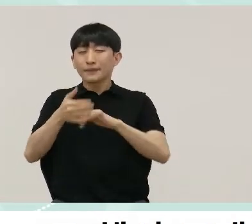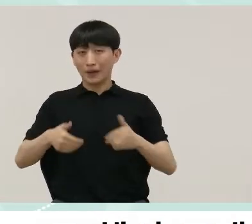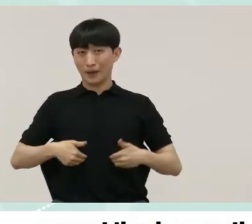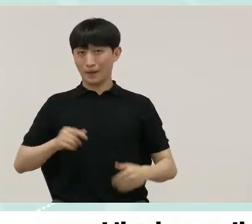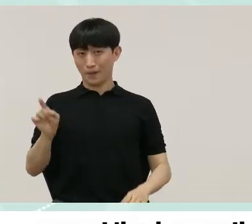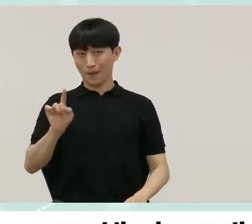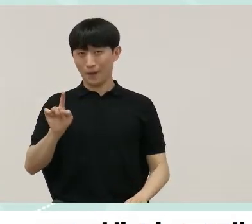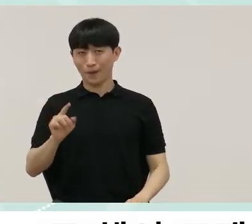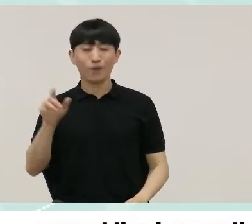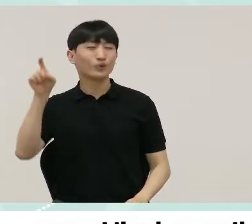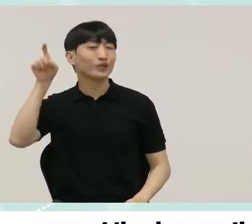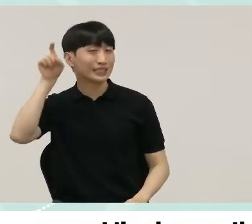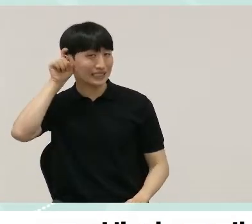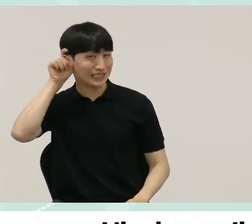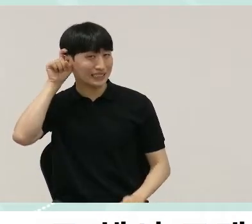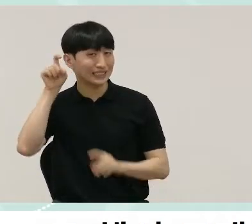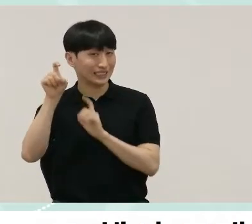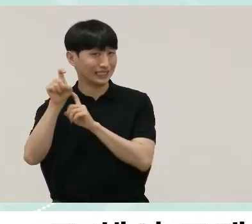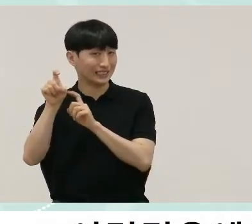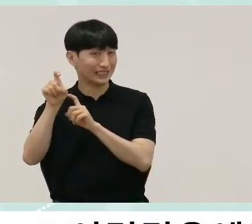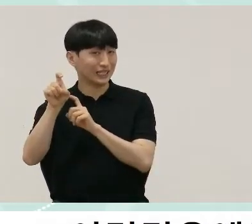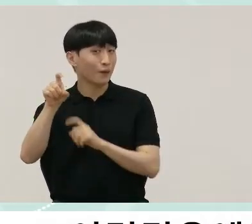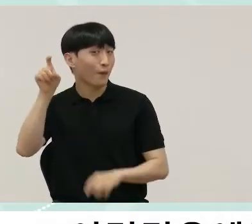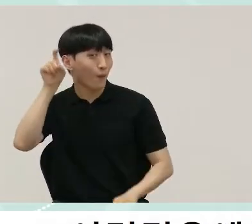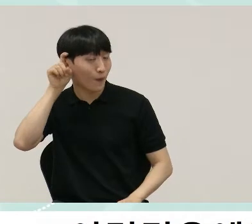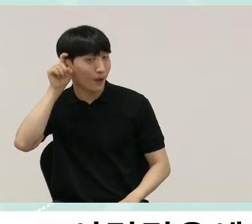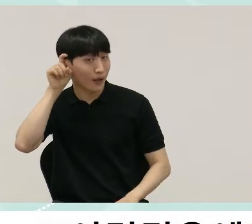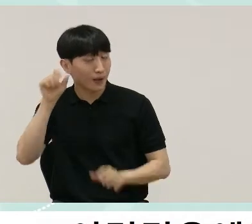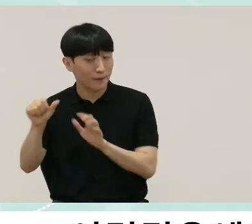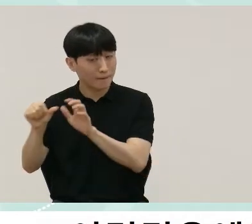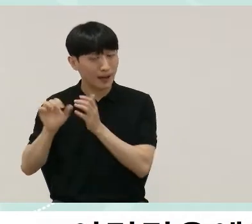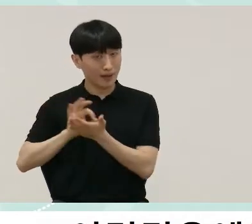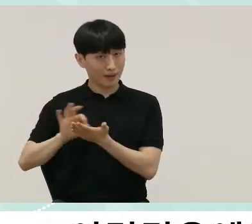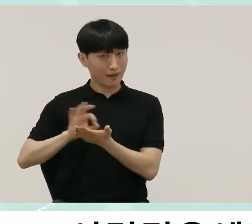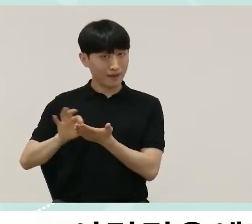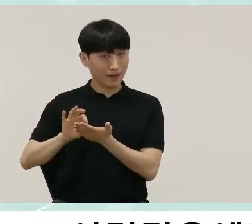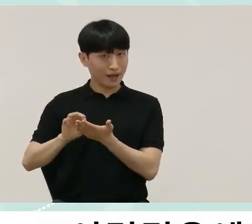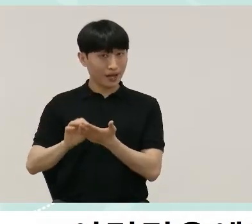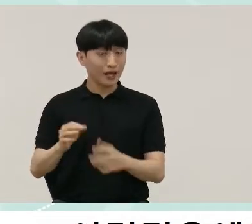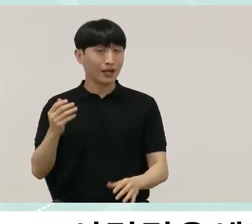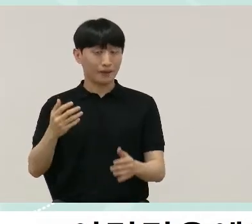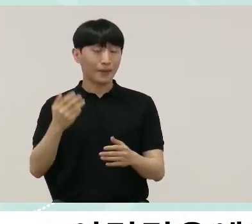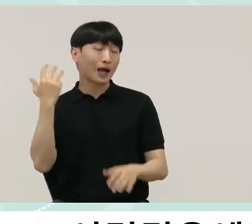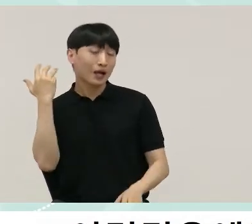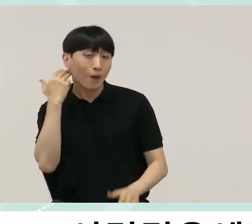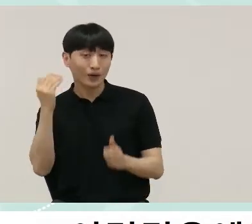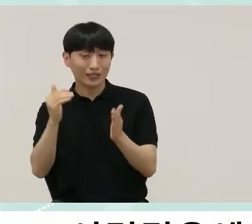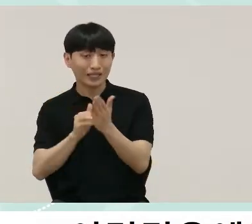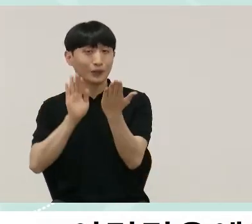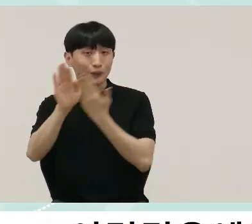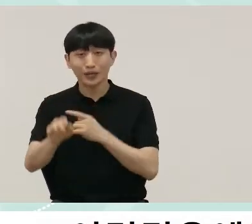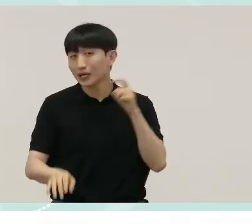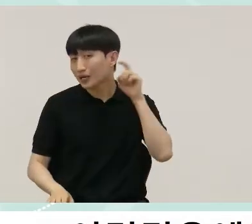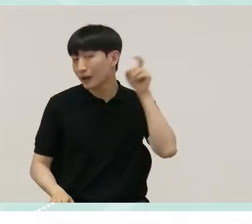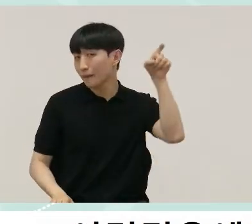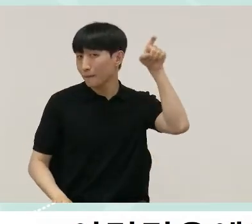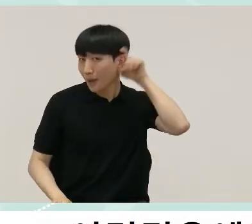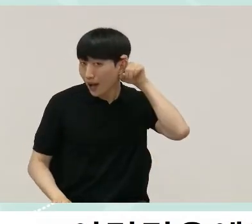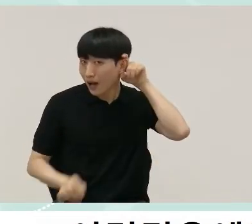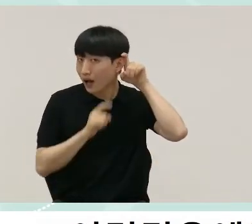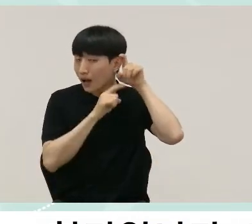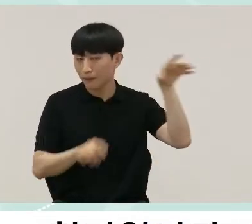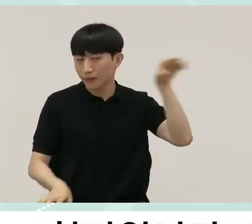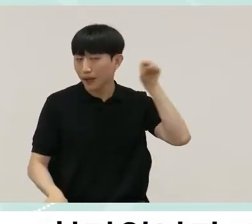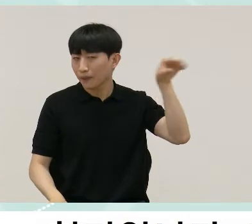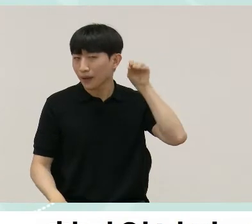보청기입니다. 보청기를 사용해서 다음 인공호흡 수술하기까지 소리의 자극을 지속적으로 넣어주는 것이